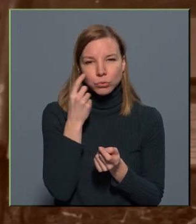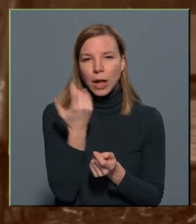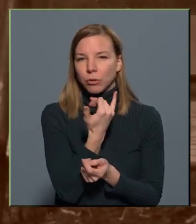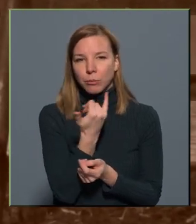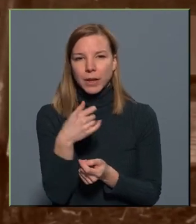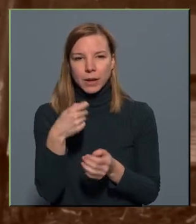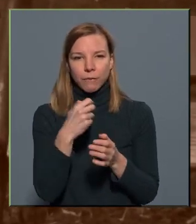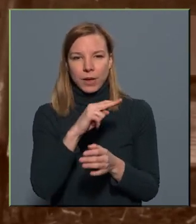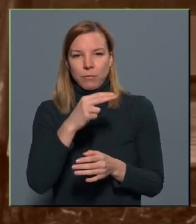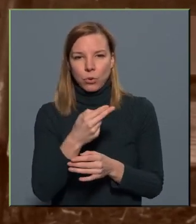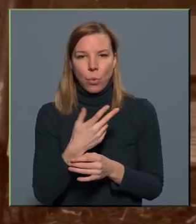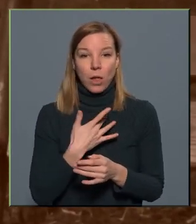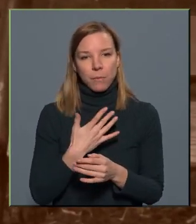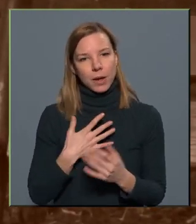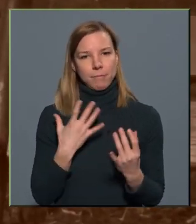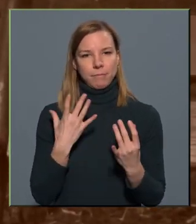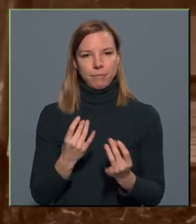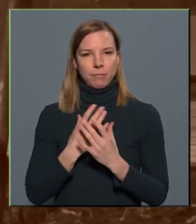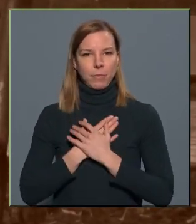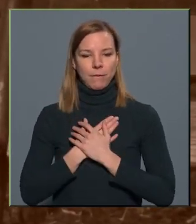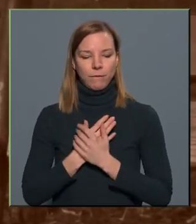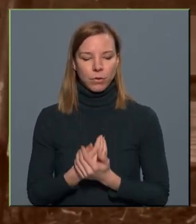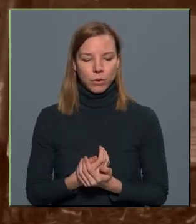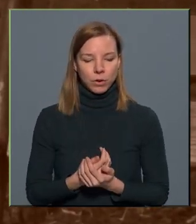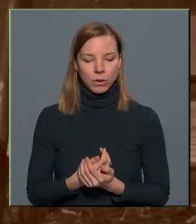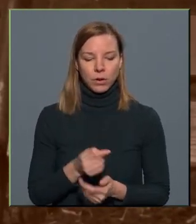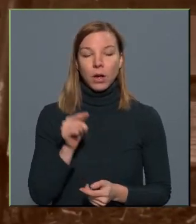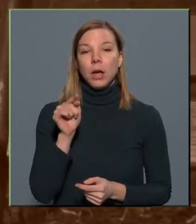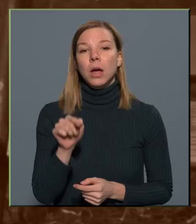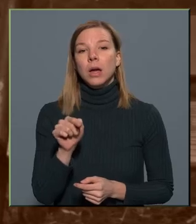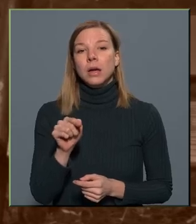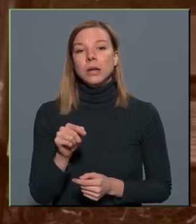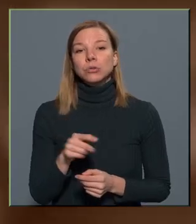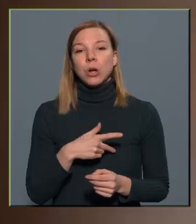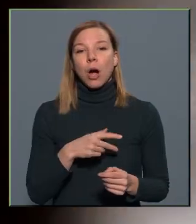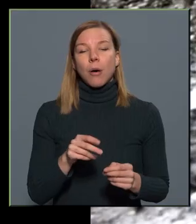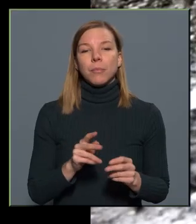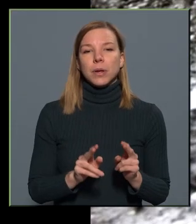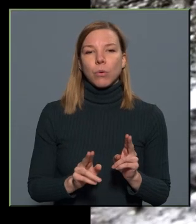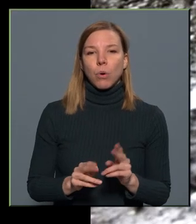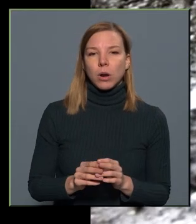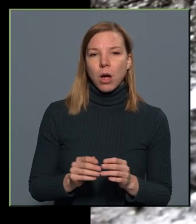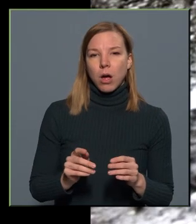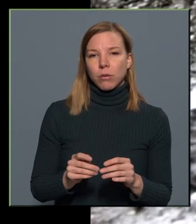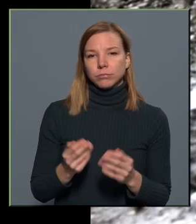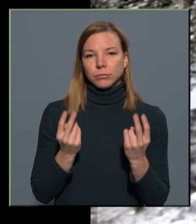engem leginkább megfogott. És hát aztán, amikor készültünk a zsűrizésre, ahol én csak